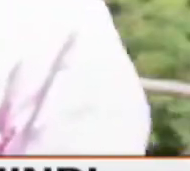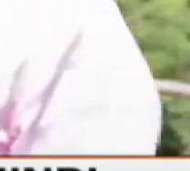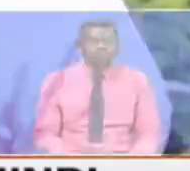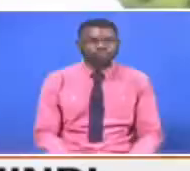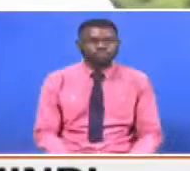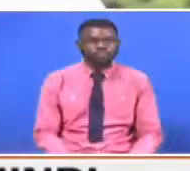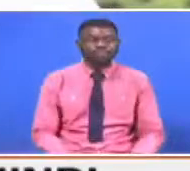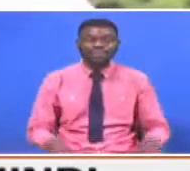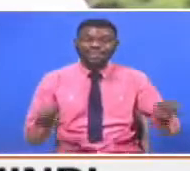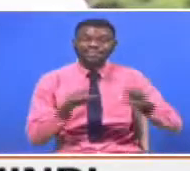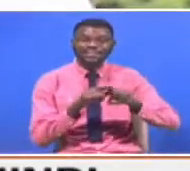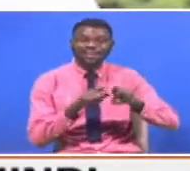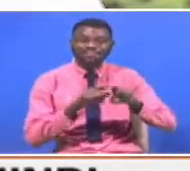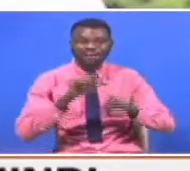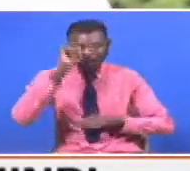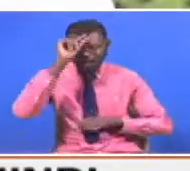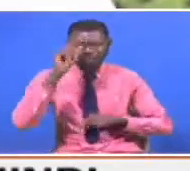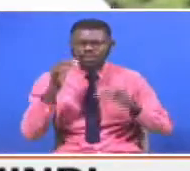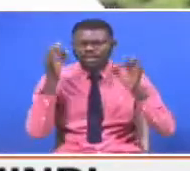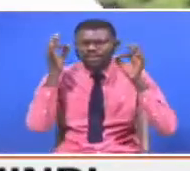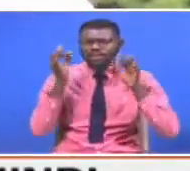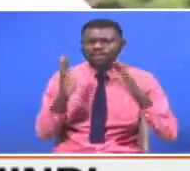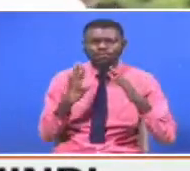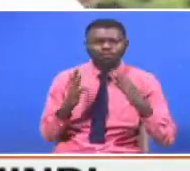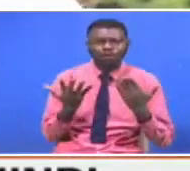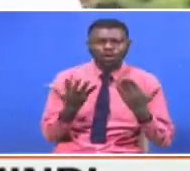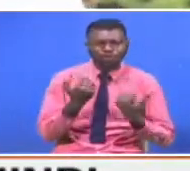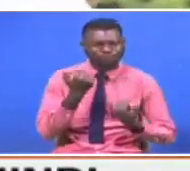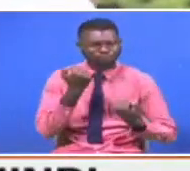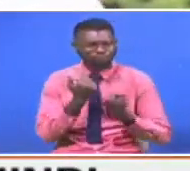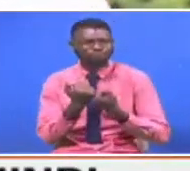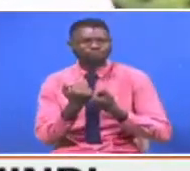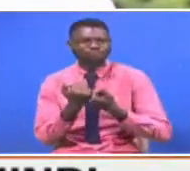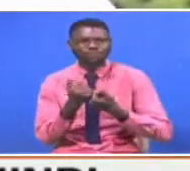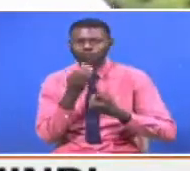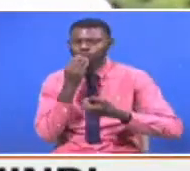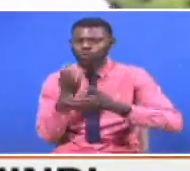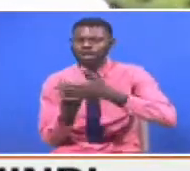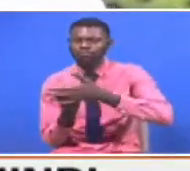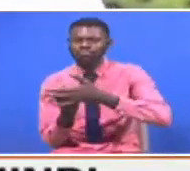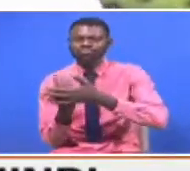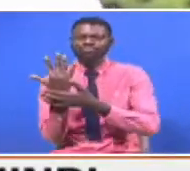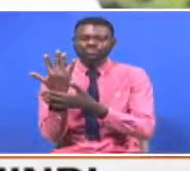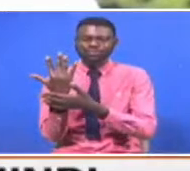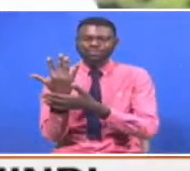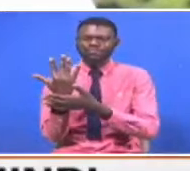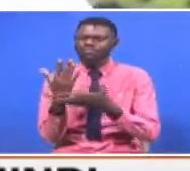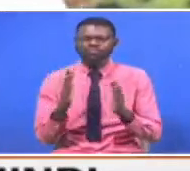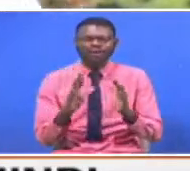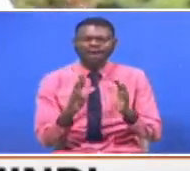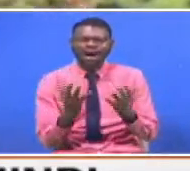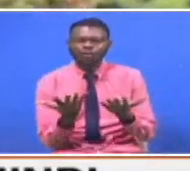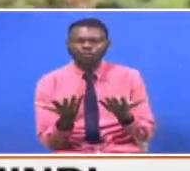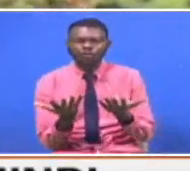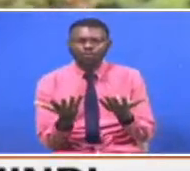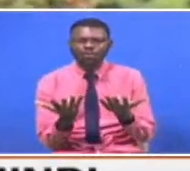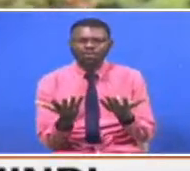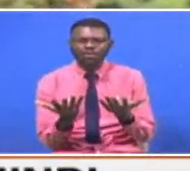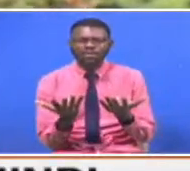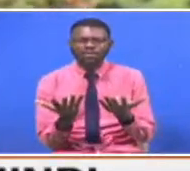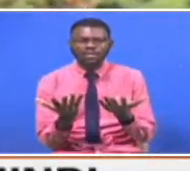The direction of government is to support production. Na ku support production ni